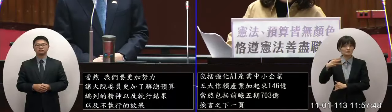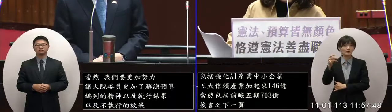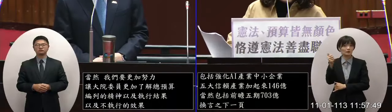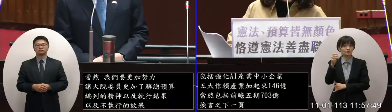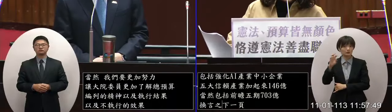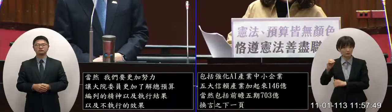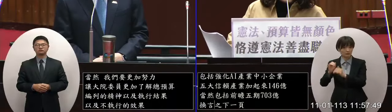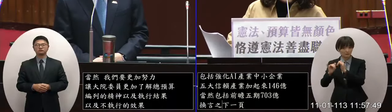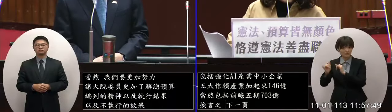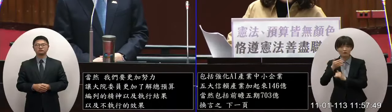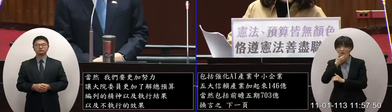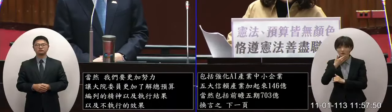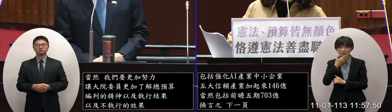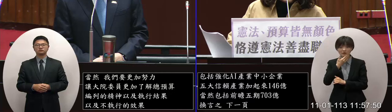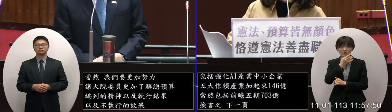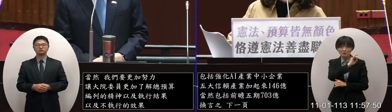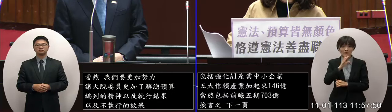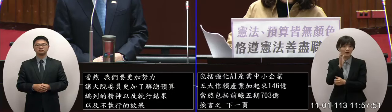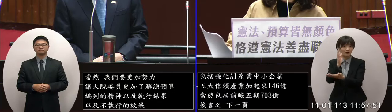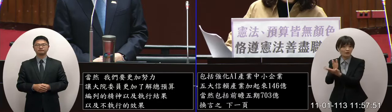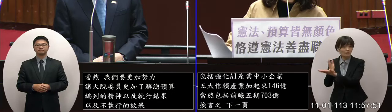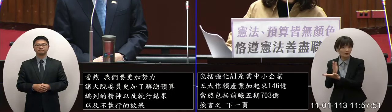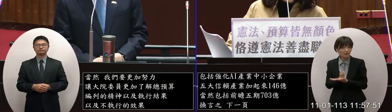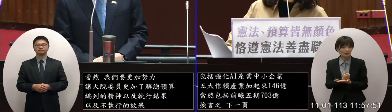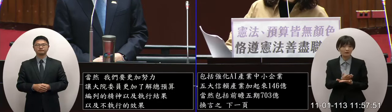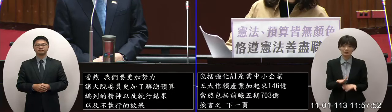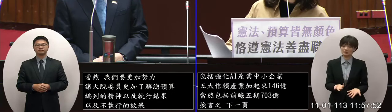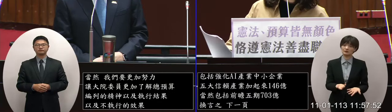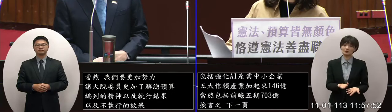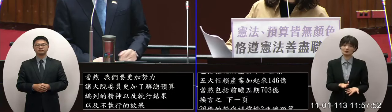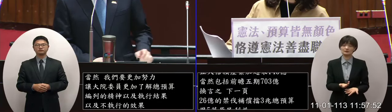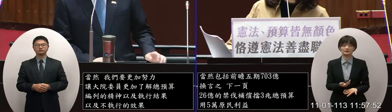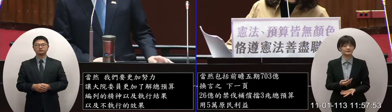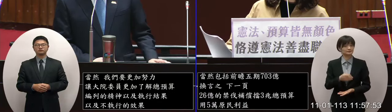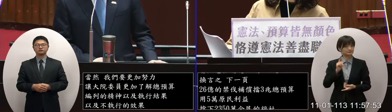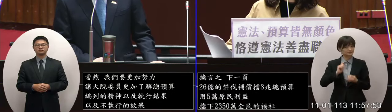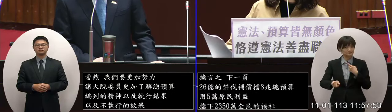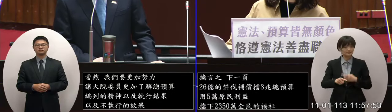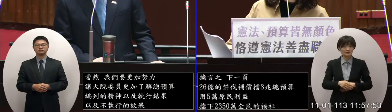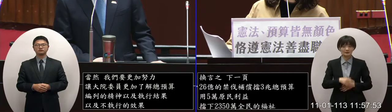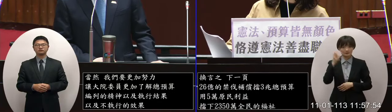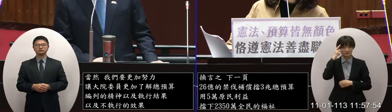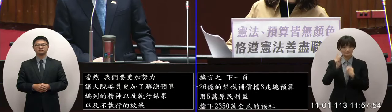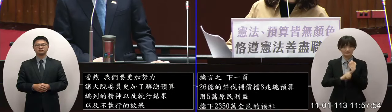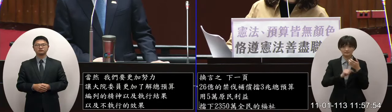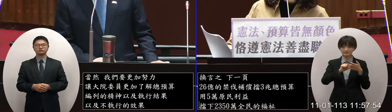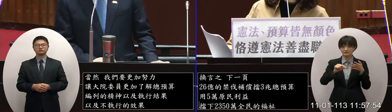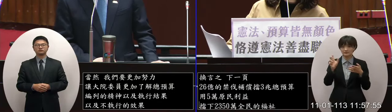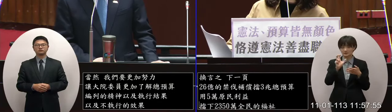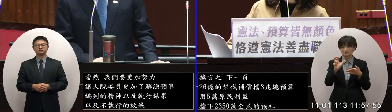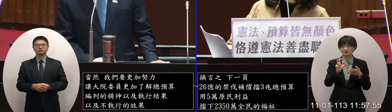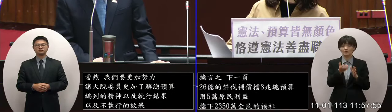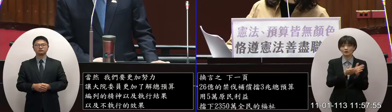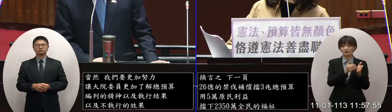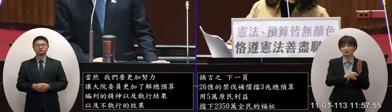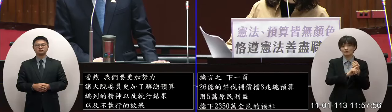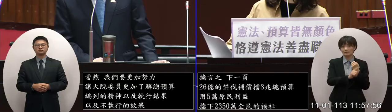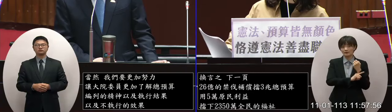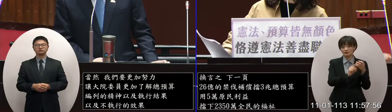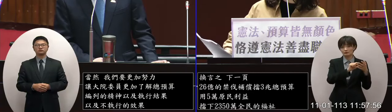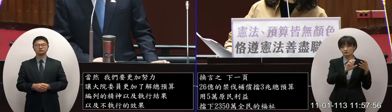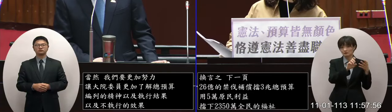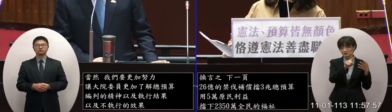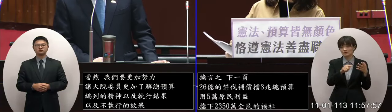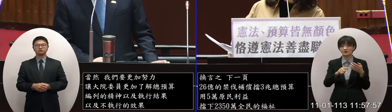您已经说到大家都会背了。宪法70条、预算法91条、财政纪律法